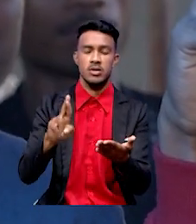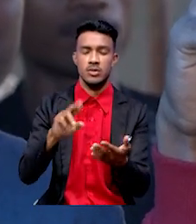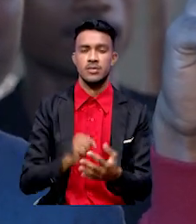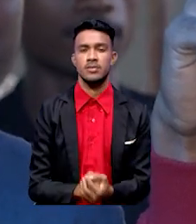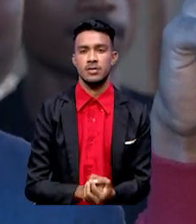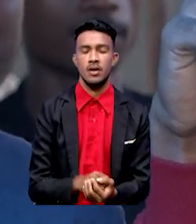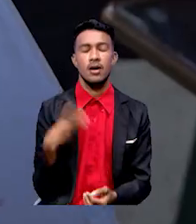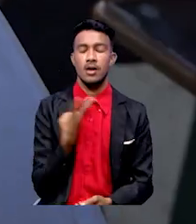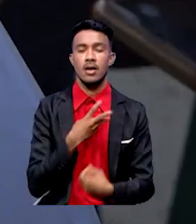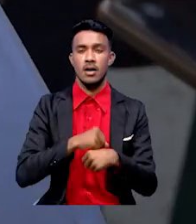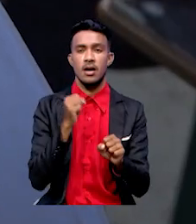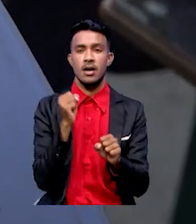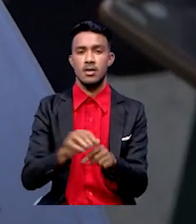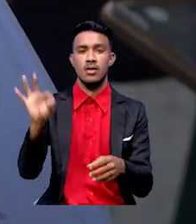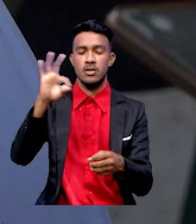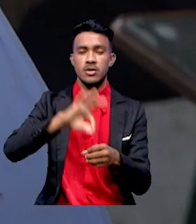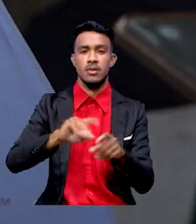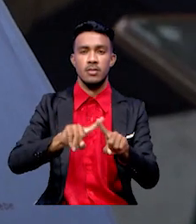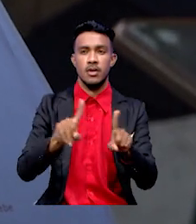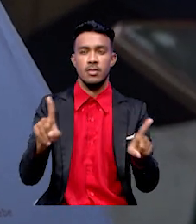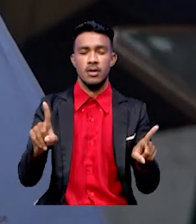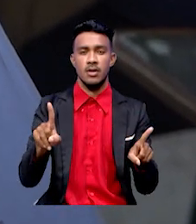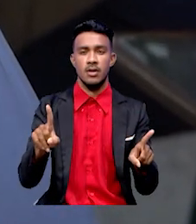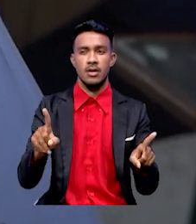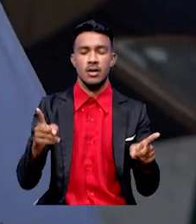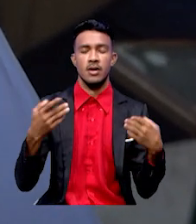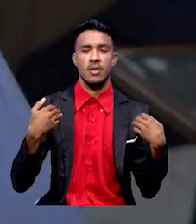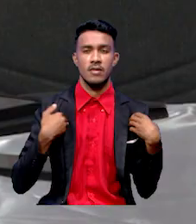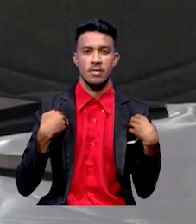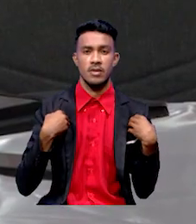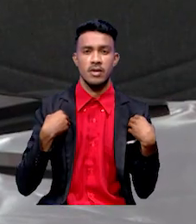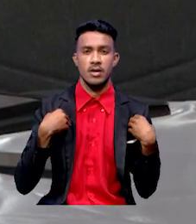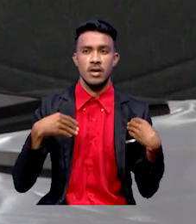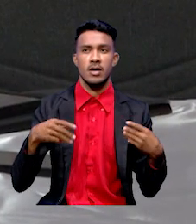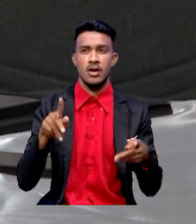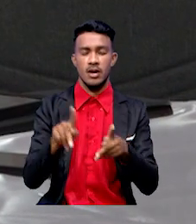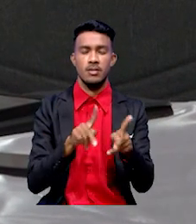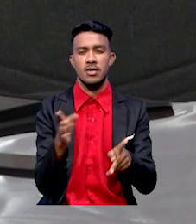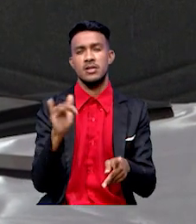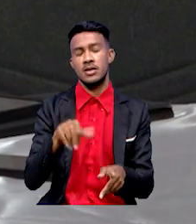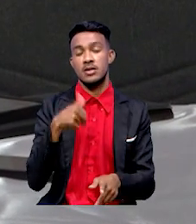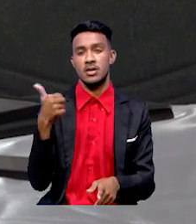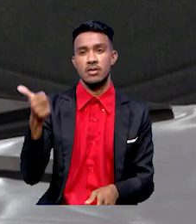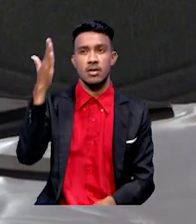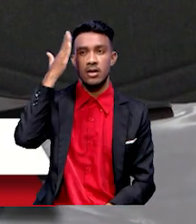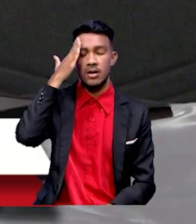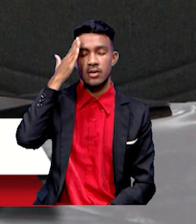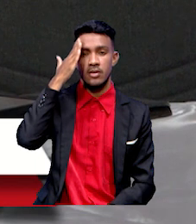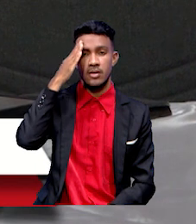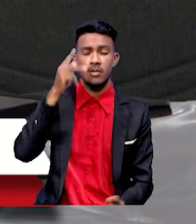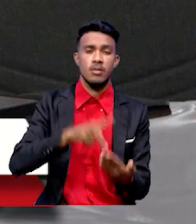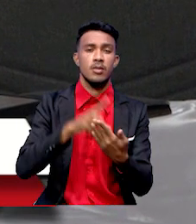halo eleição, mai be, ihamos eleitor Cira balu, ke hanoin katak